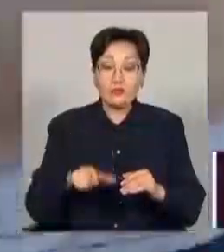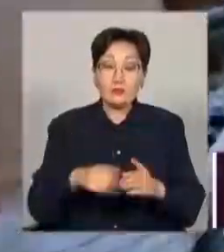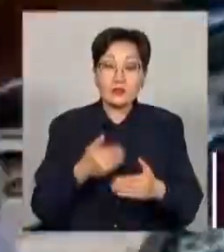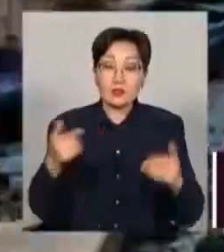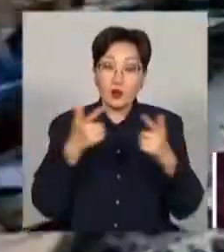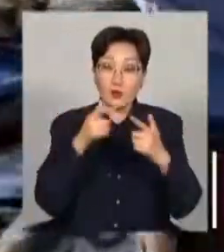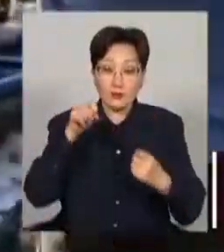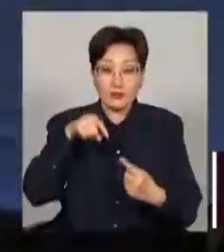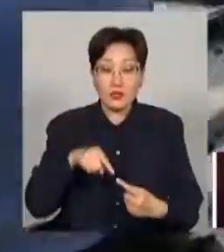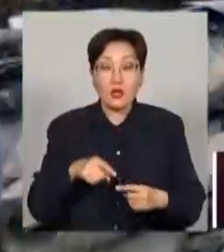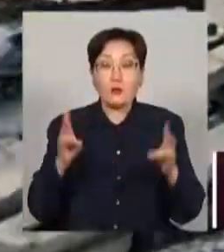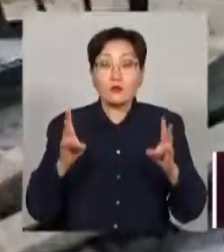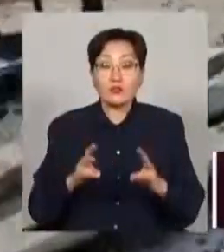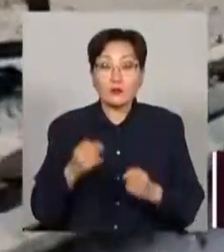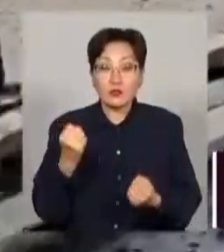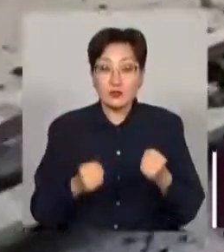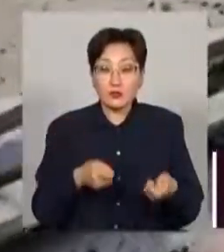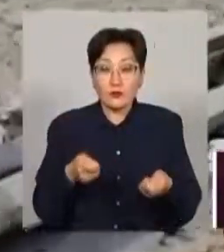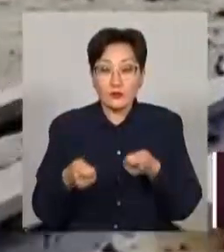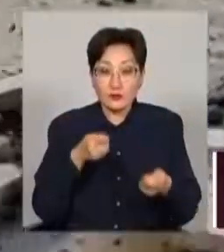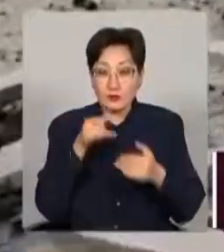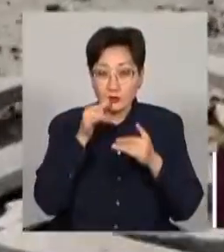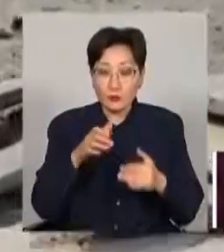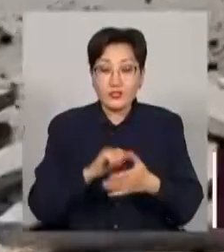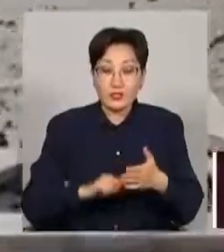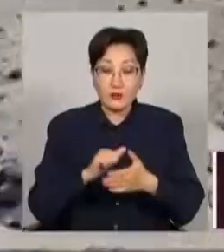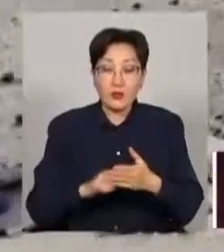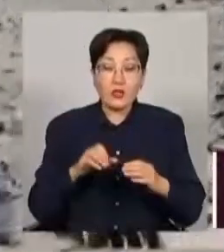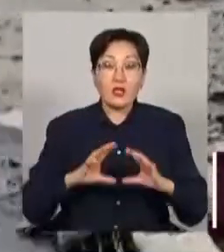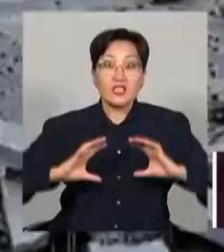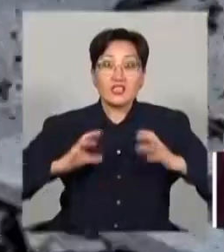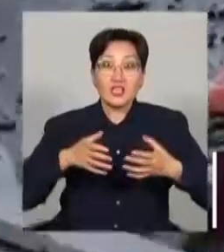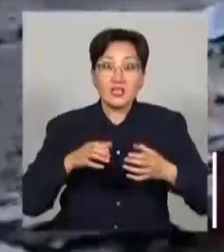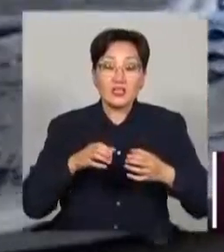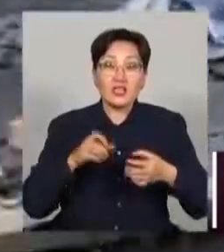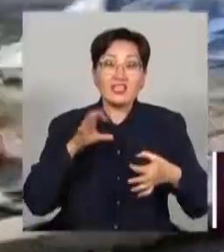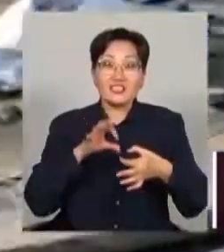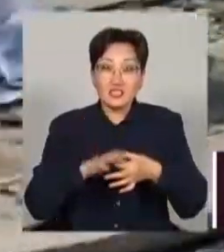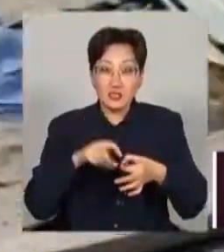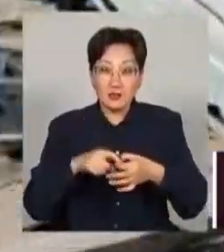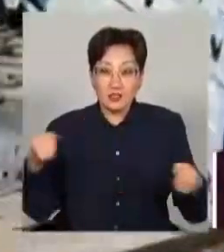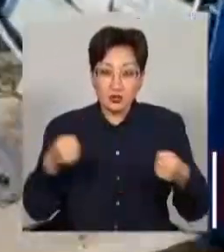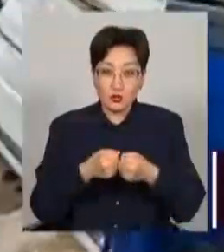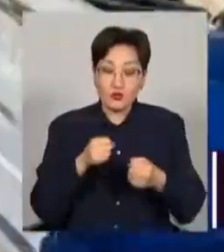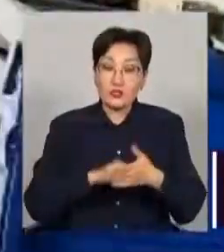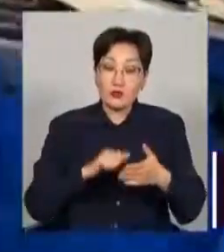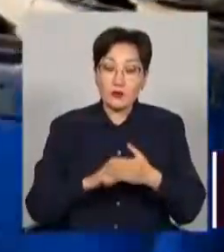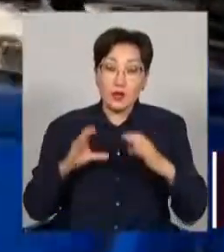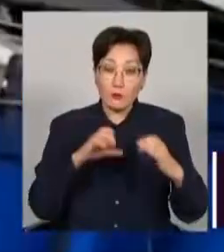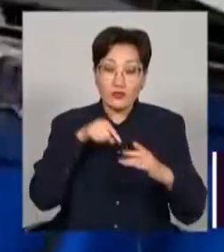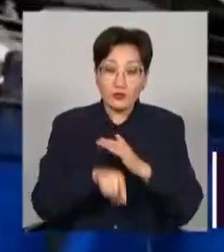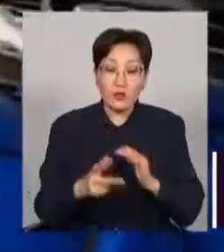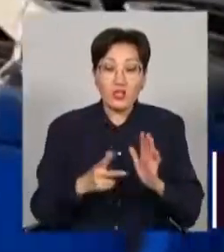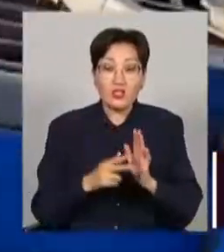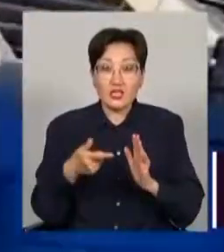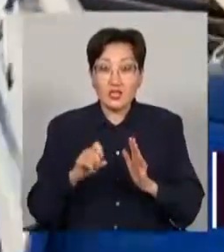ала мәліметке сүйенсек, апатқа жүргізушінің рөлге ие бола алмай, трактор тіркемесіне соғылуы себеп болған. Ал мамандар автобус ішінде 8